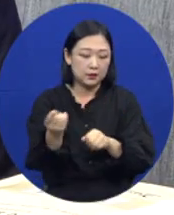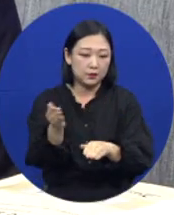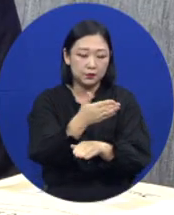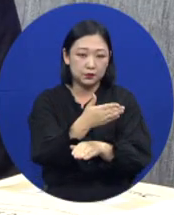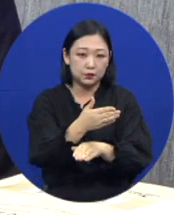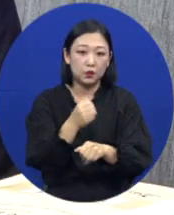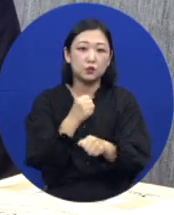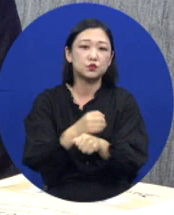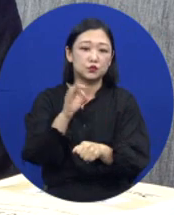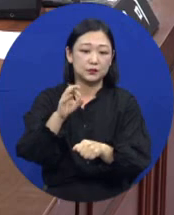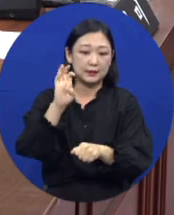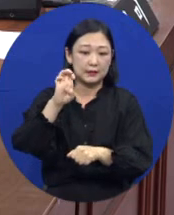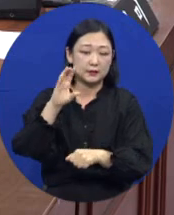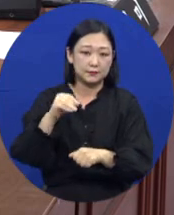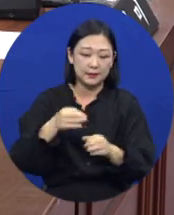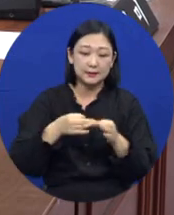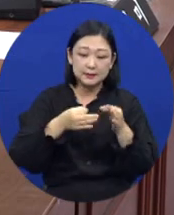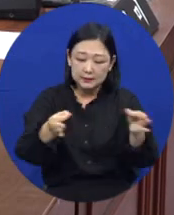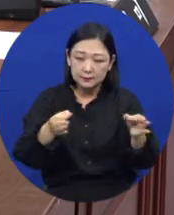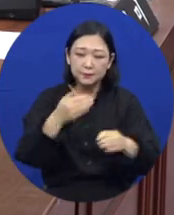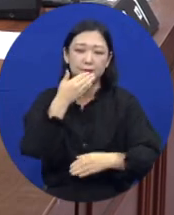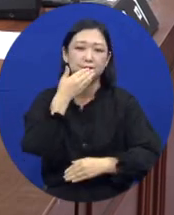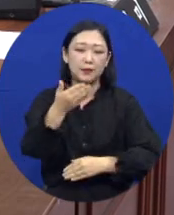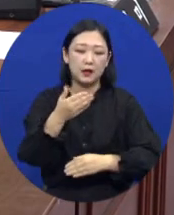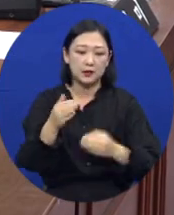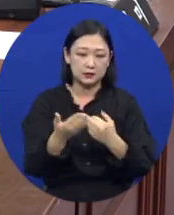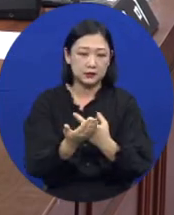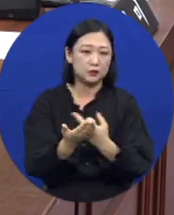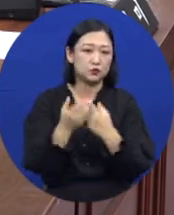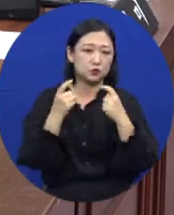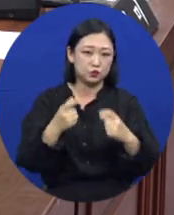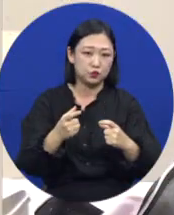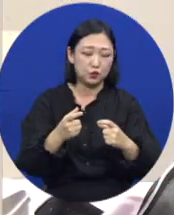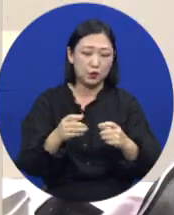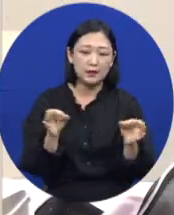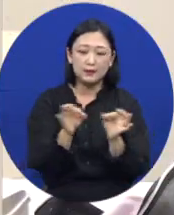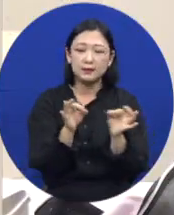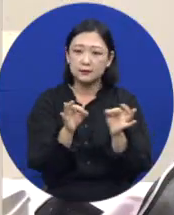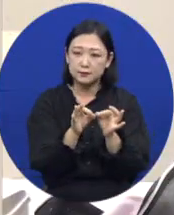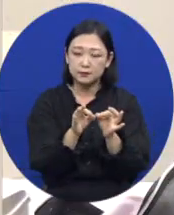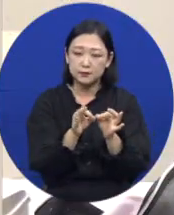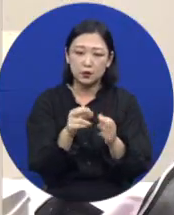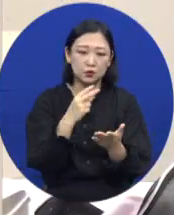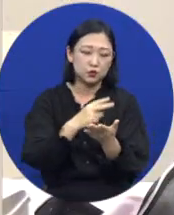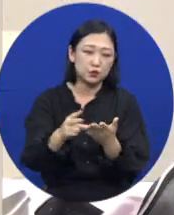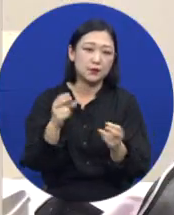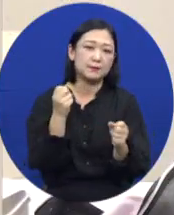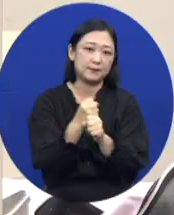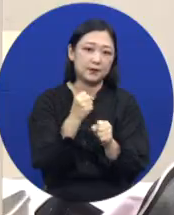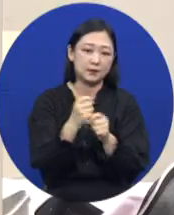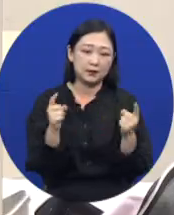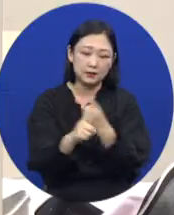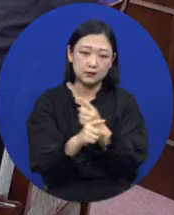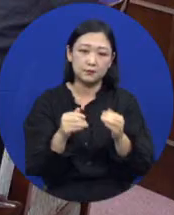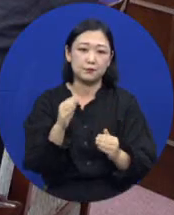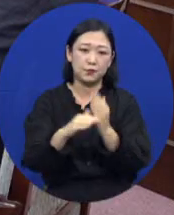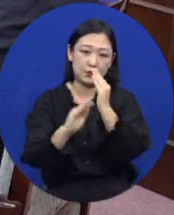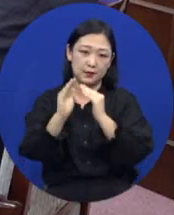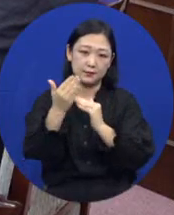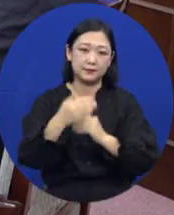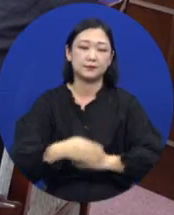민수 당 40만 원이 지급될 수 있도록 제주도가 농어촌 기금을 출연하는 조례 개정안을 통과시켰습니다